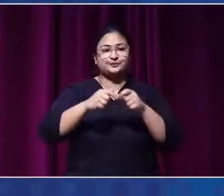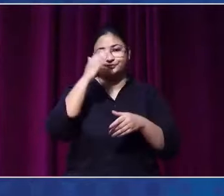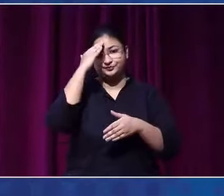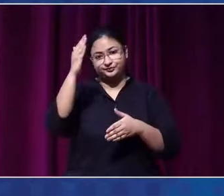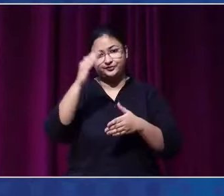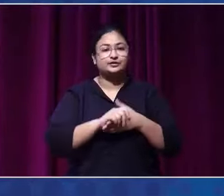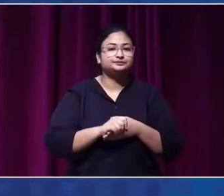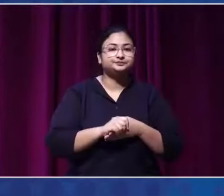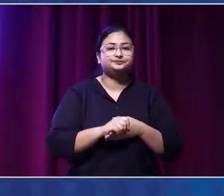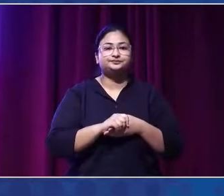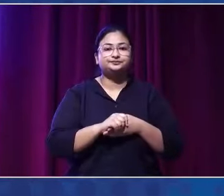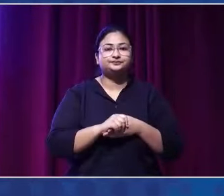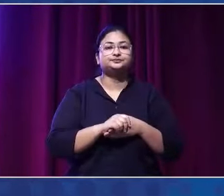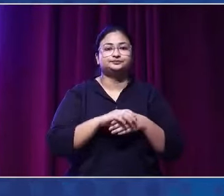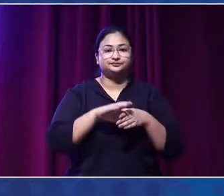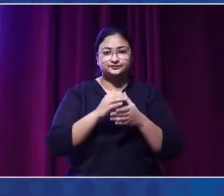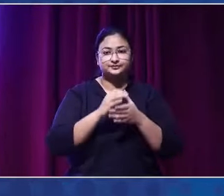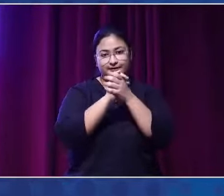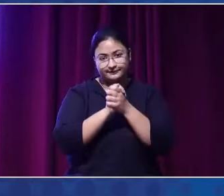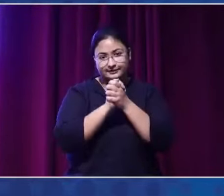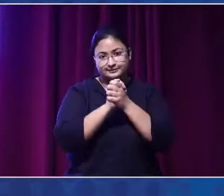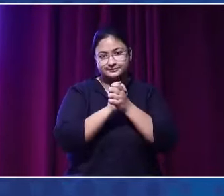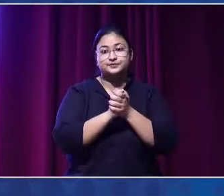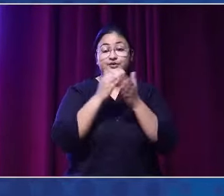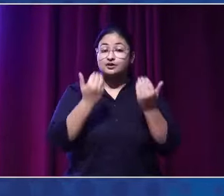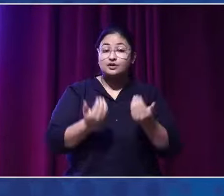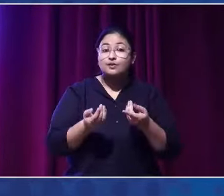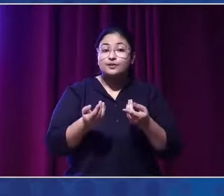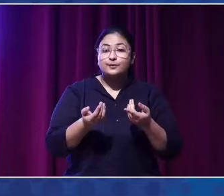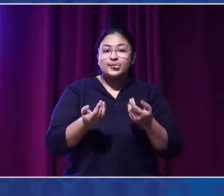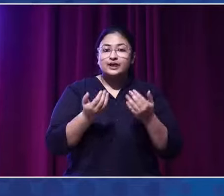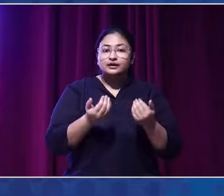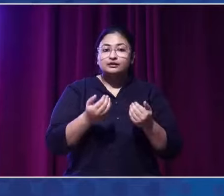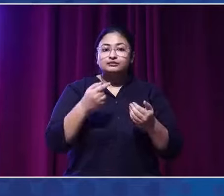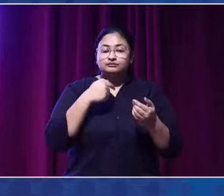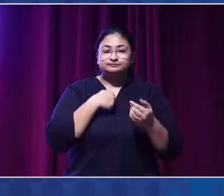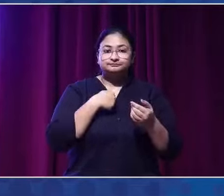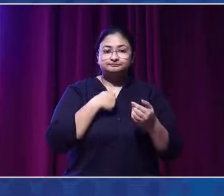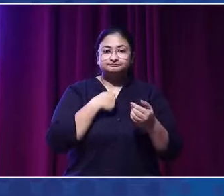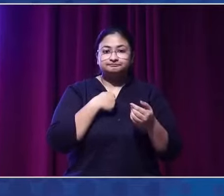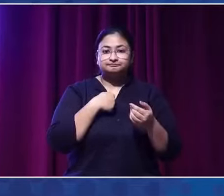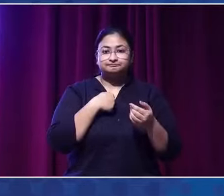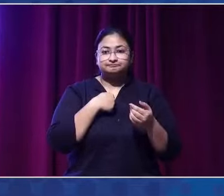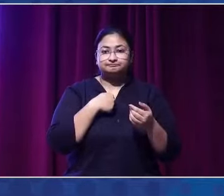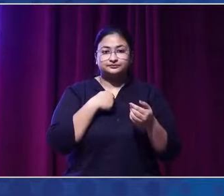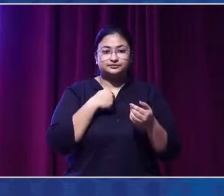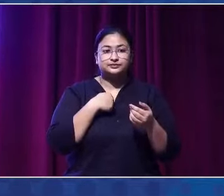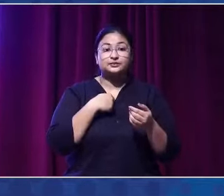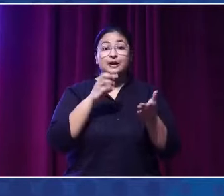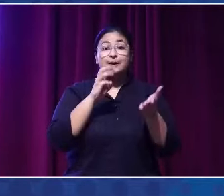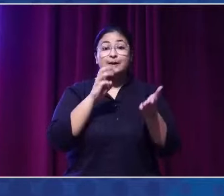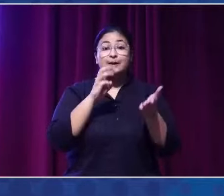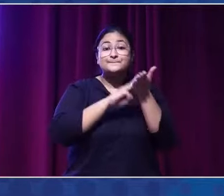नेक्स्ट फ्रेंड्स, नाउ व्हाट हैड हैपेंड विच वी प्रॉमिस्ड ड्यूरिंग द